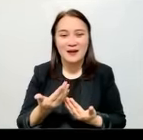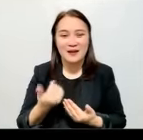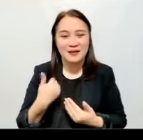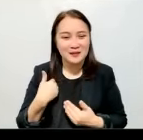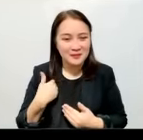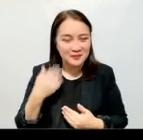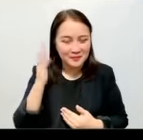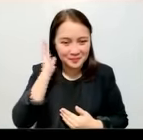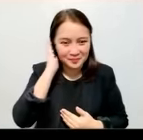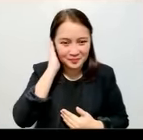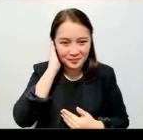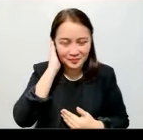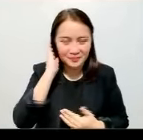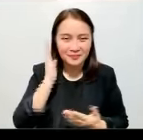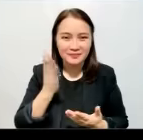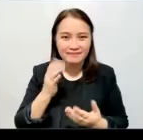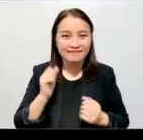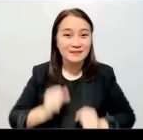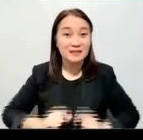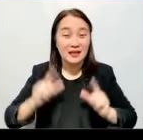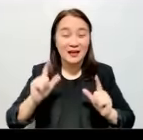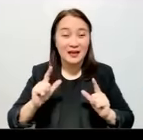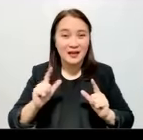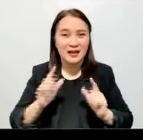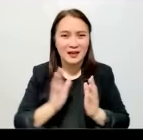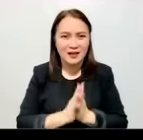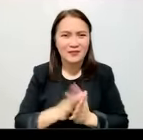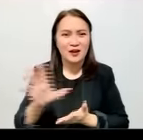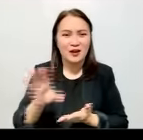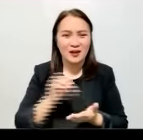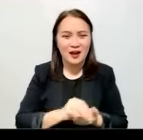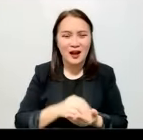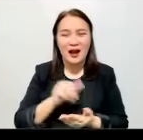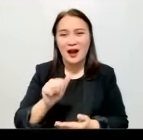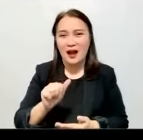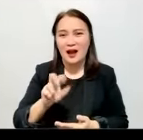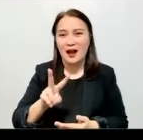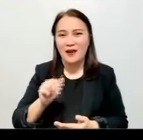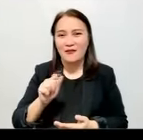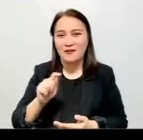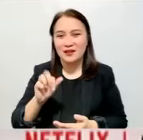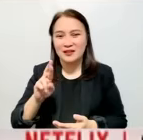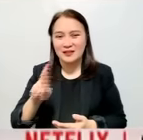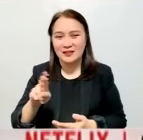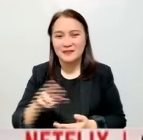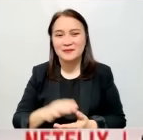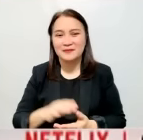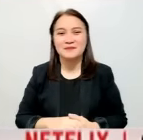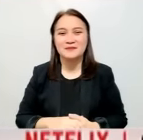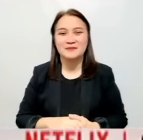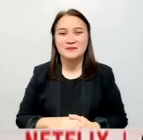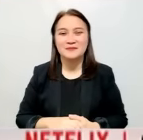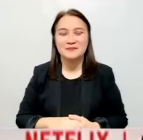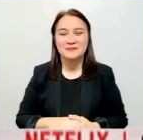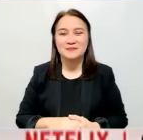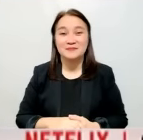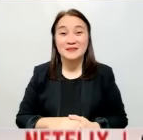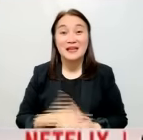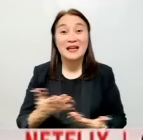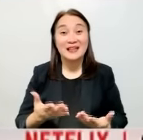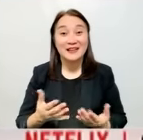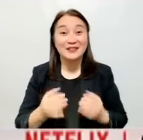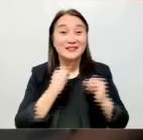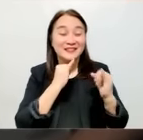anticipated live-action adaptation na Avatar The Last Airbender. At sa pakikipagtsikahan sa